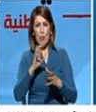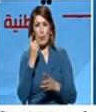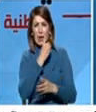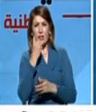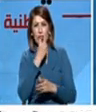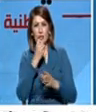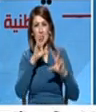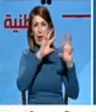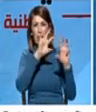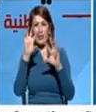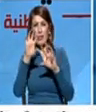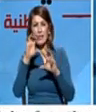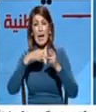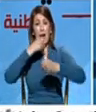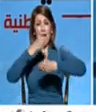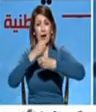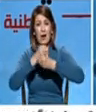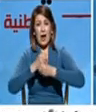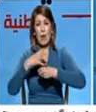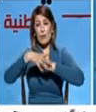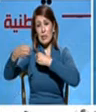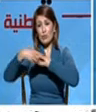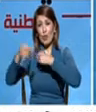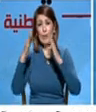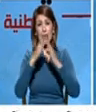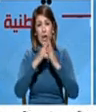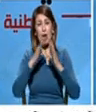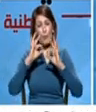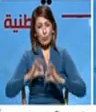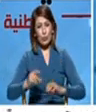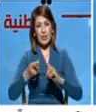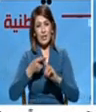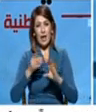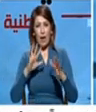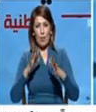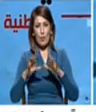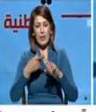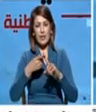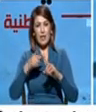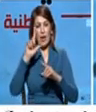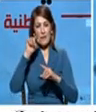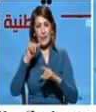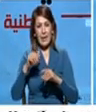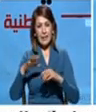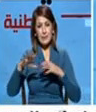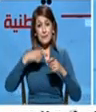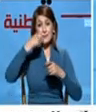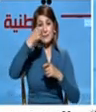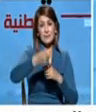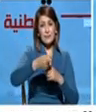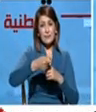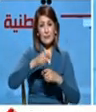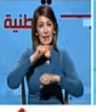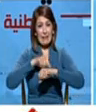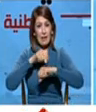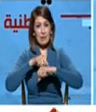وثمانين اثناء وصولهم حتى المهمه اللي سبقوا الجايه ارتياحهم في تاريخ معين تم